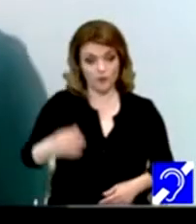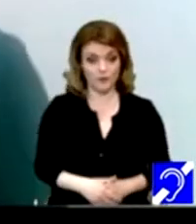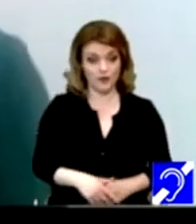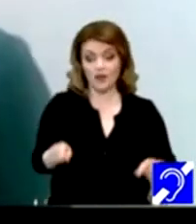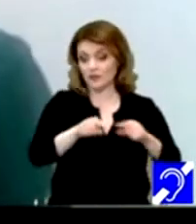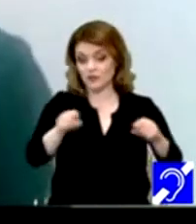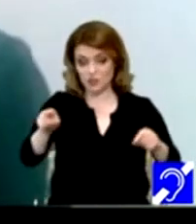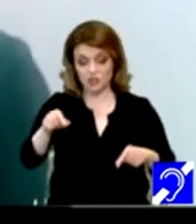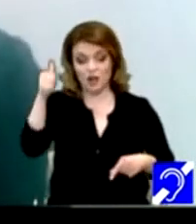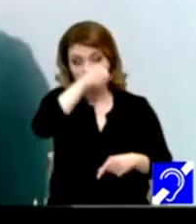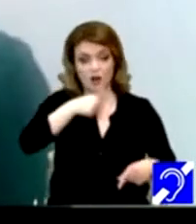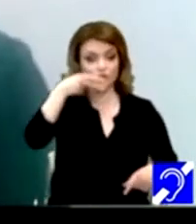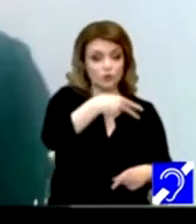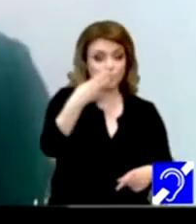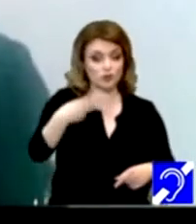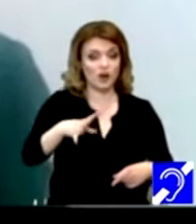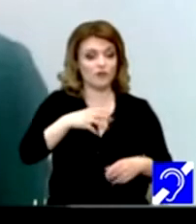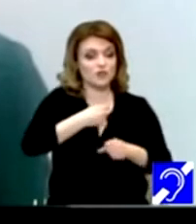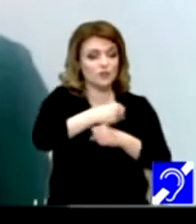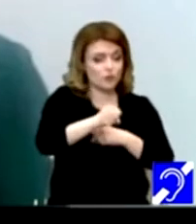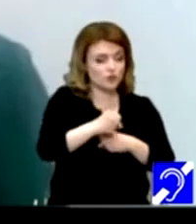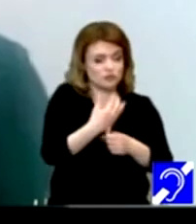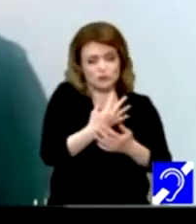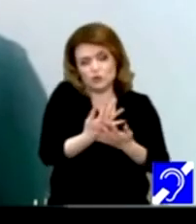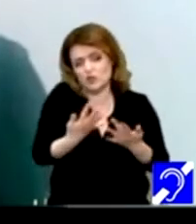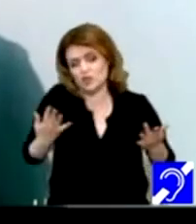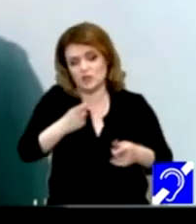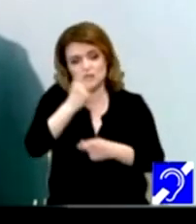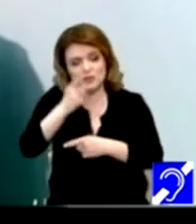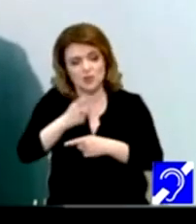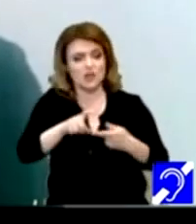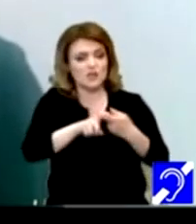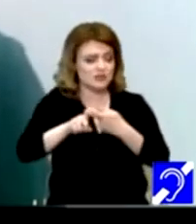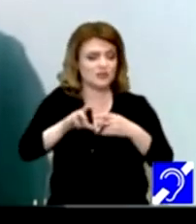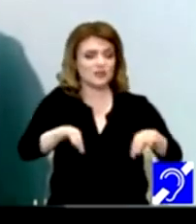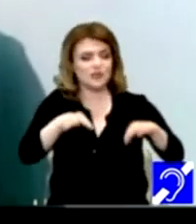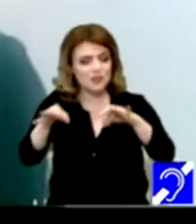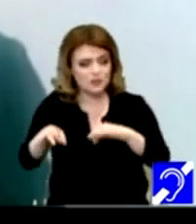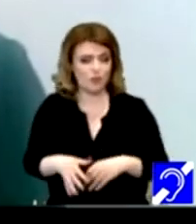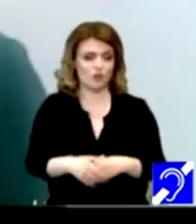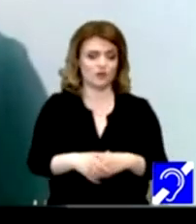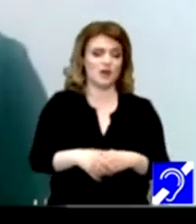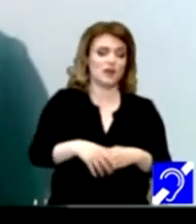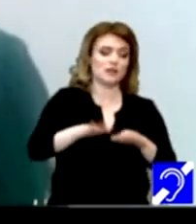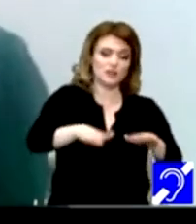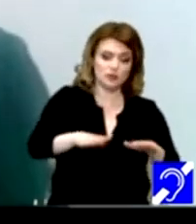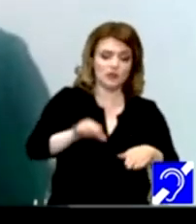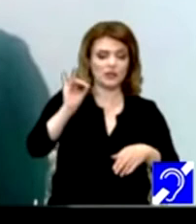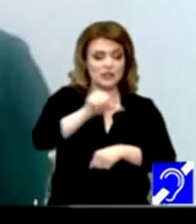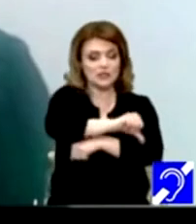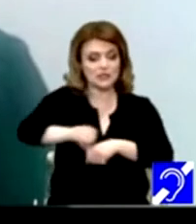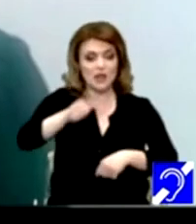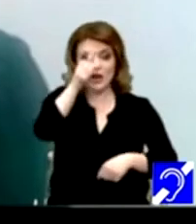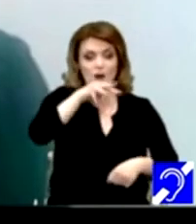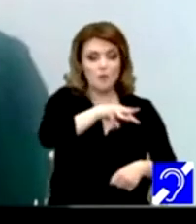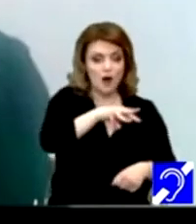Pe parcursul anului 2020 au fost impuse un șir de restricții în ceea ce privește atât transportul național cât și internațional. În luna